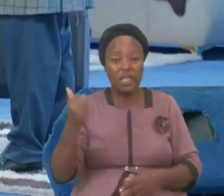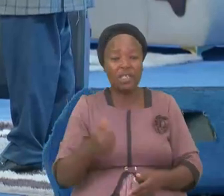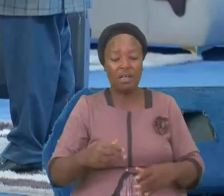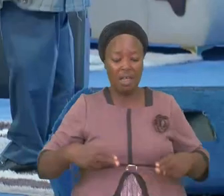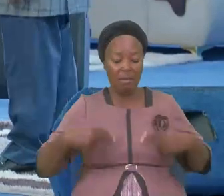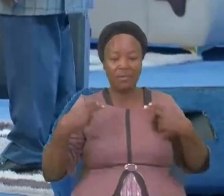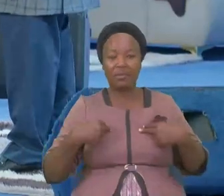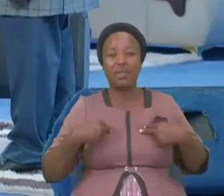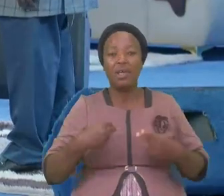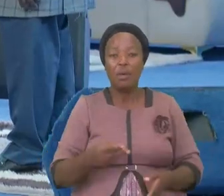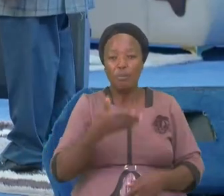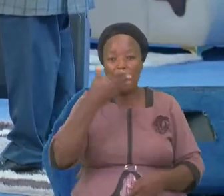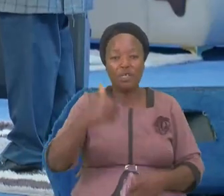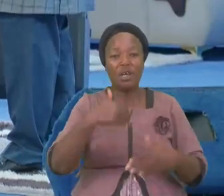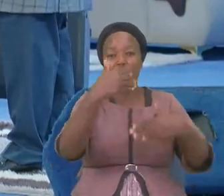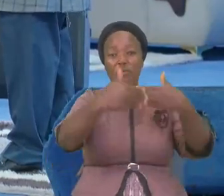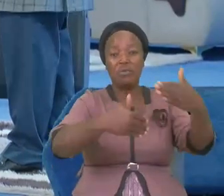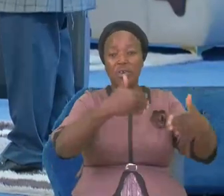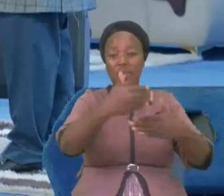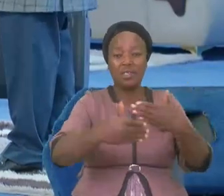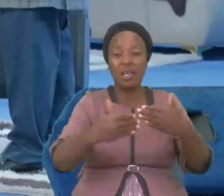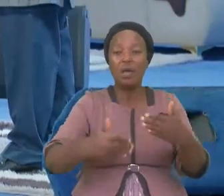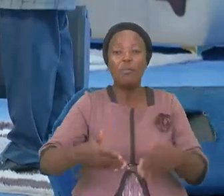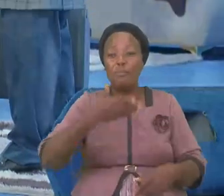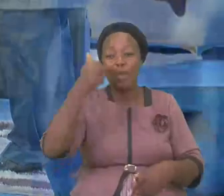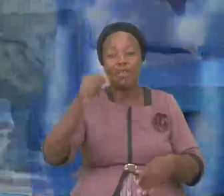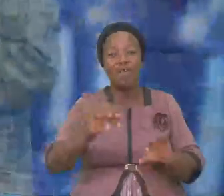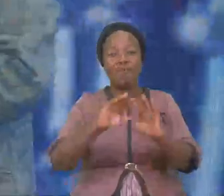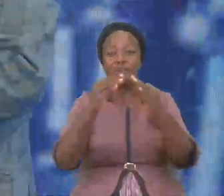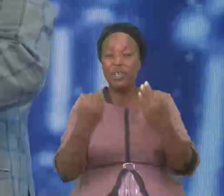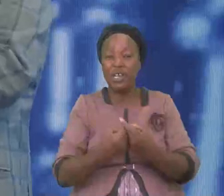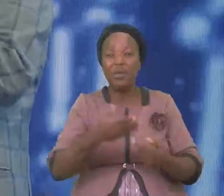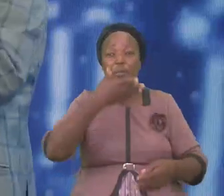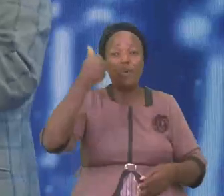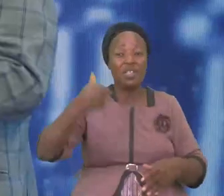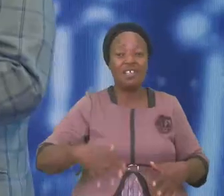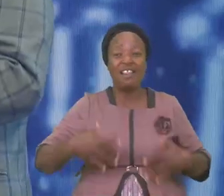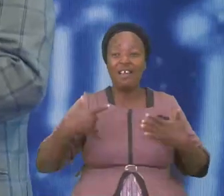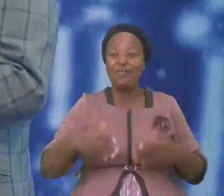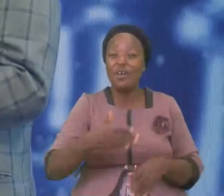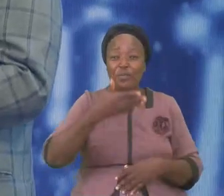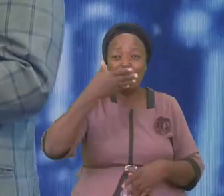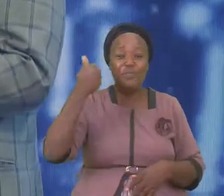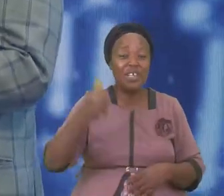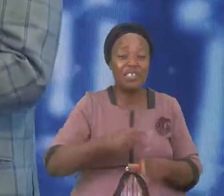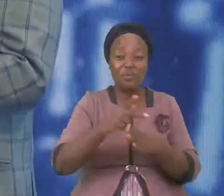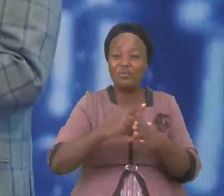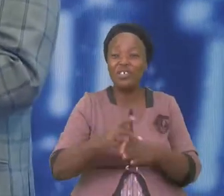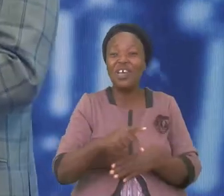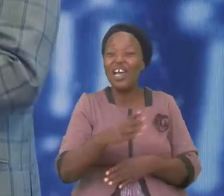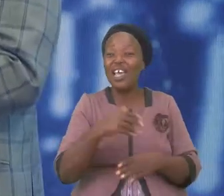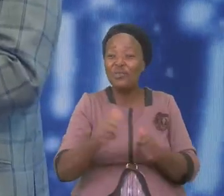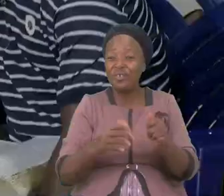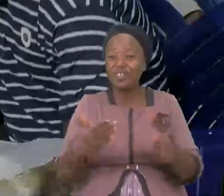bonne santé, un meilleur progrès, une meilleure famille, une meilleure vie, une meilleure